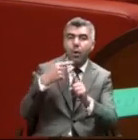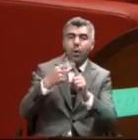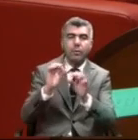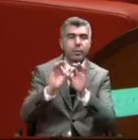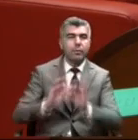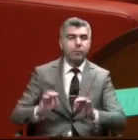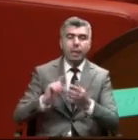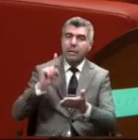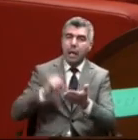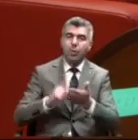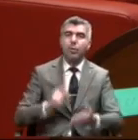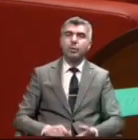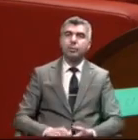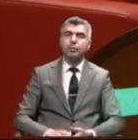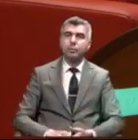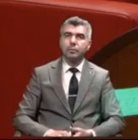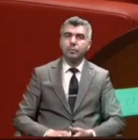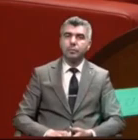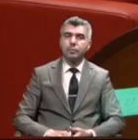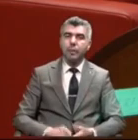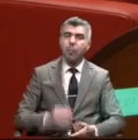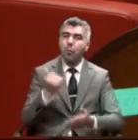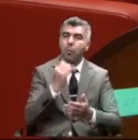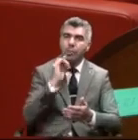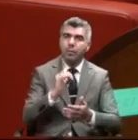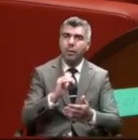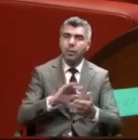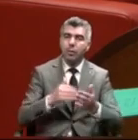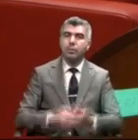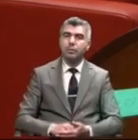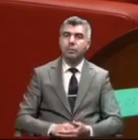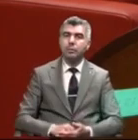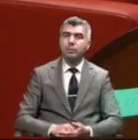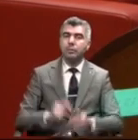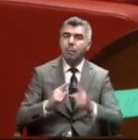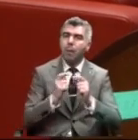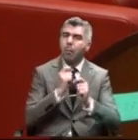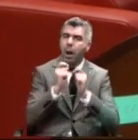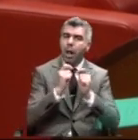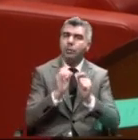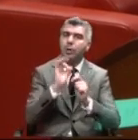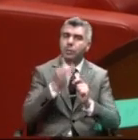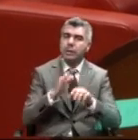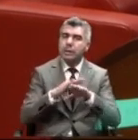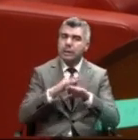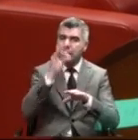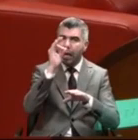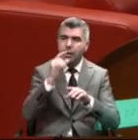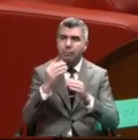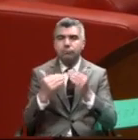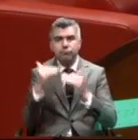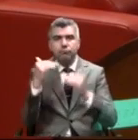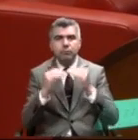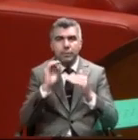ضروري خيار خيار وفيه نقاش سياسي قد نختلف